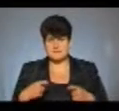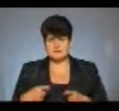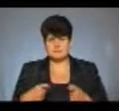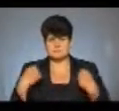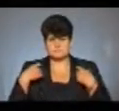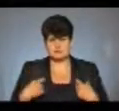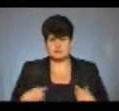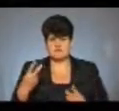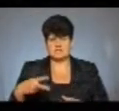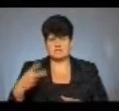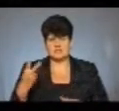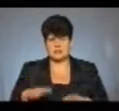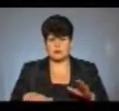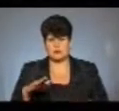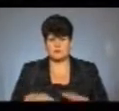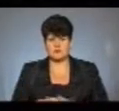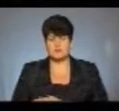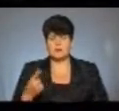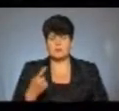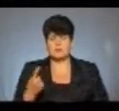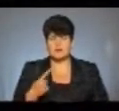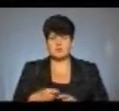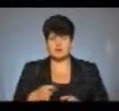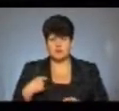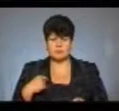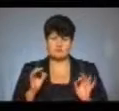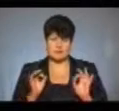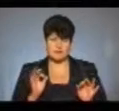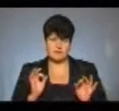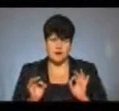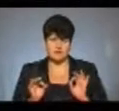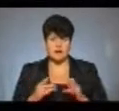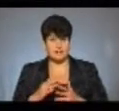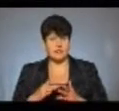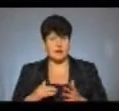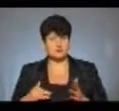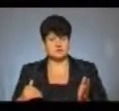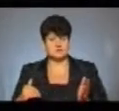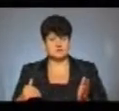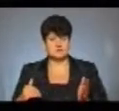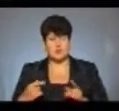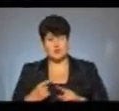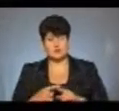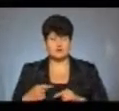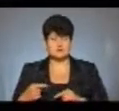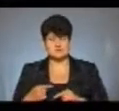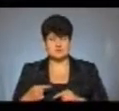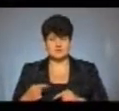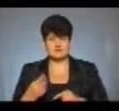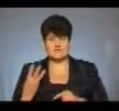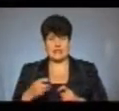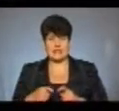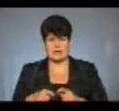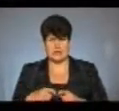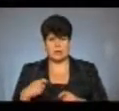22 кілограми. Перший кілометр пішов нормально, знаєте, а далі плюс-мінус 3 кілометри було дуже